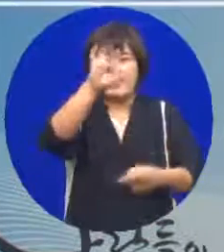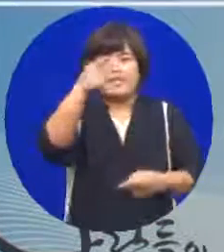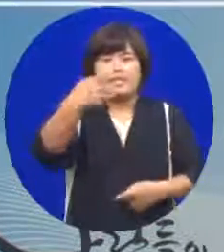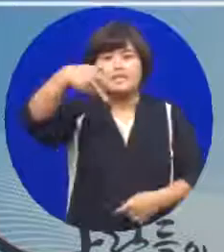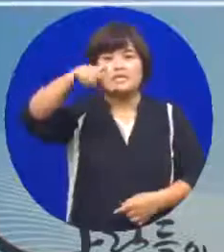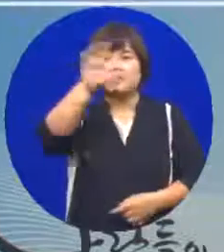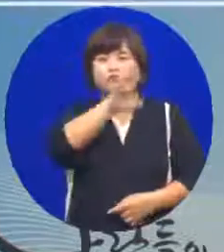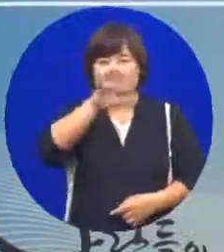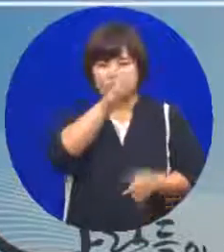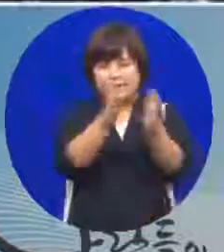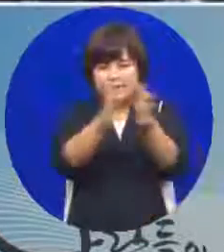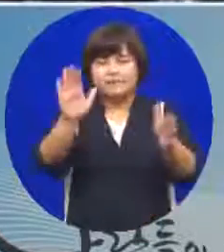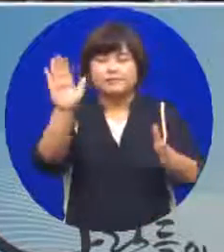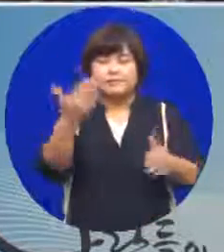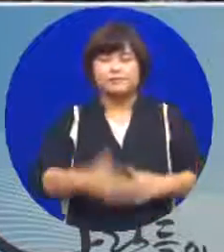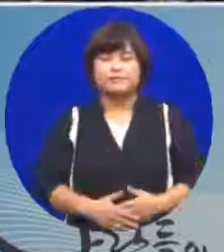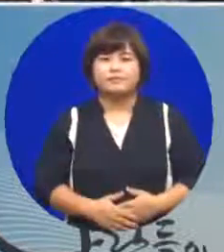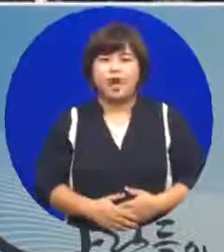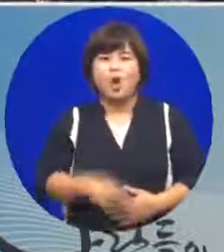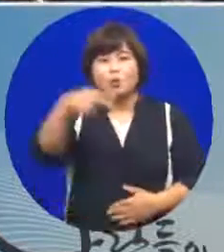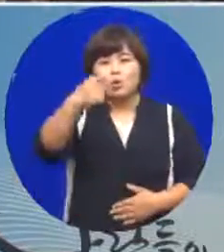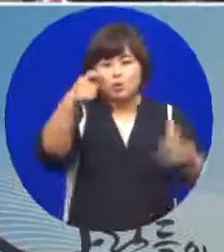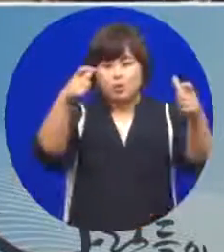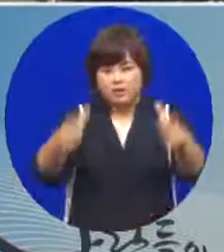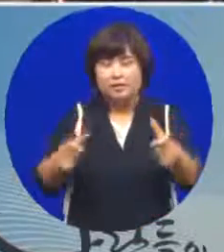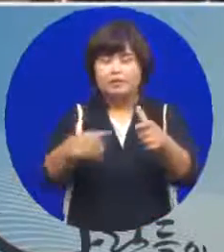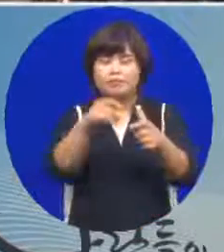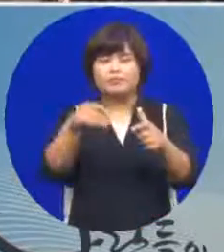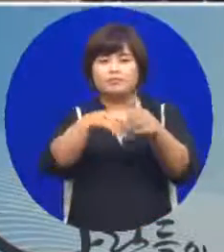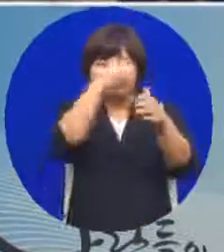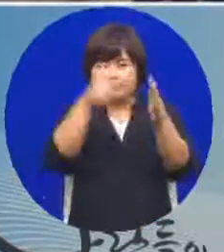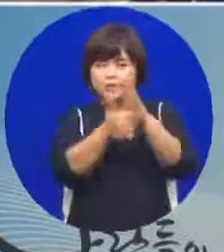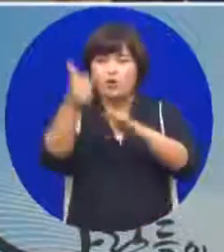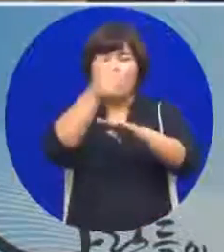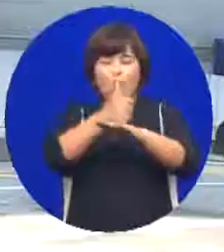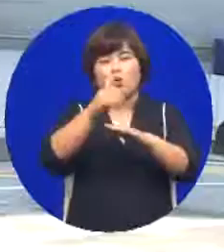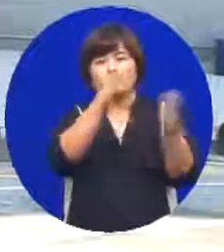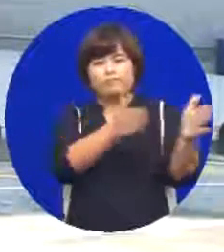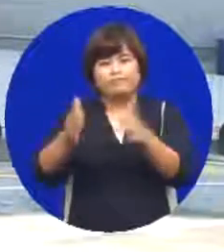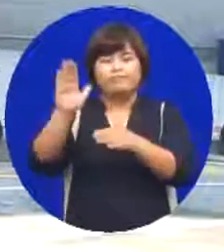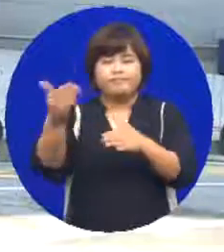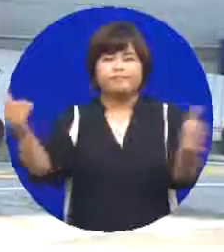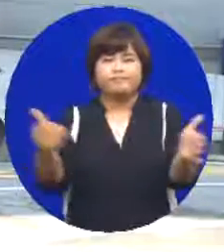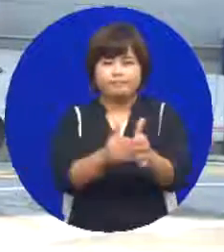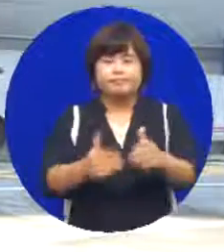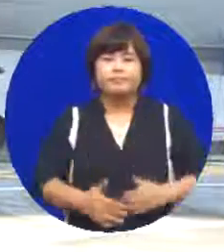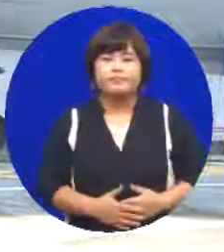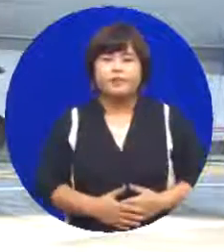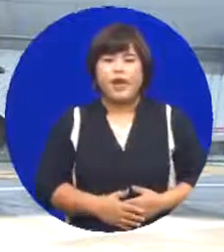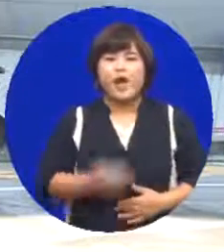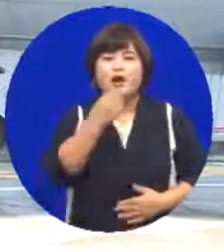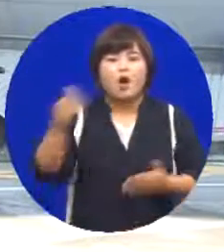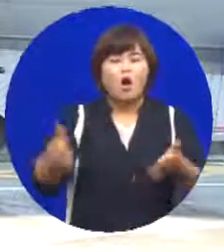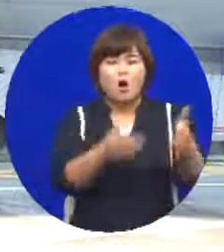을지연습을 진행했습니다. 우리 시에서는 도단위 종합훈련이 성공적으로 마무리됐습니다. 18일 오후